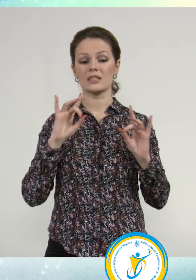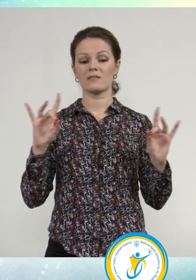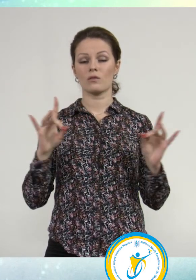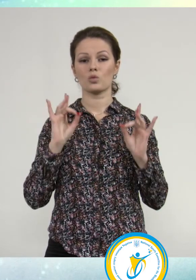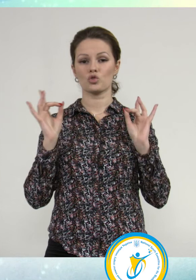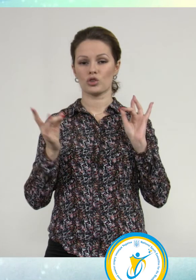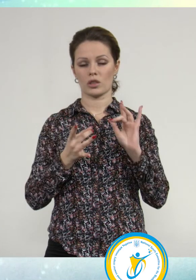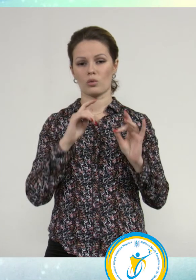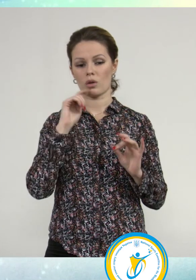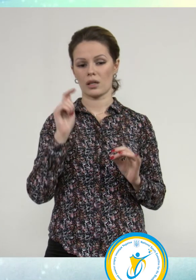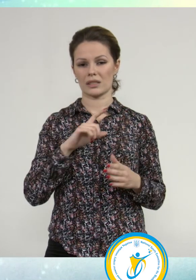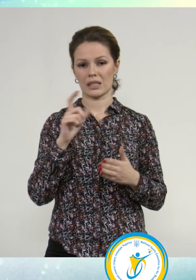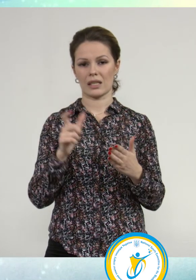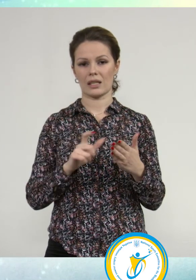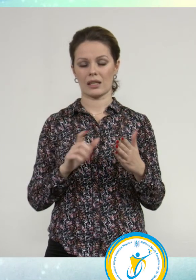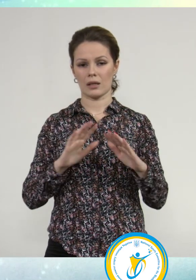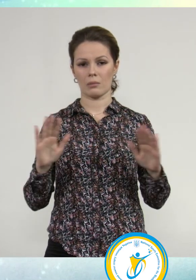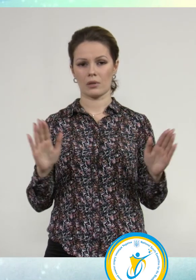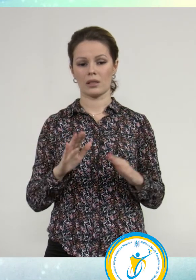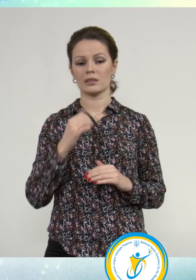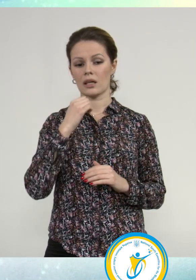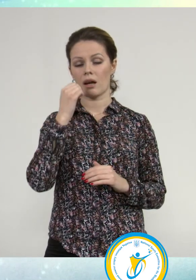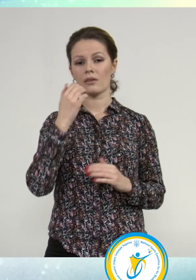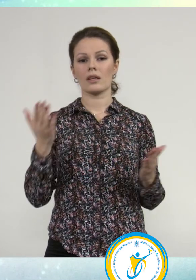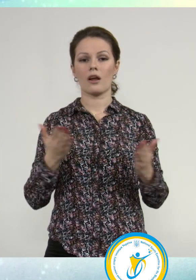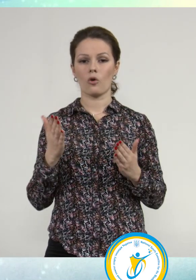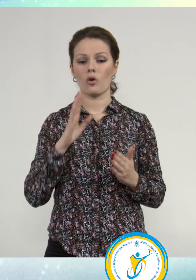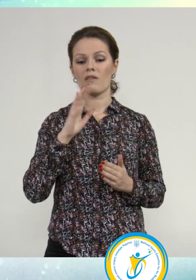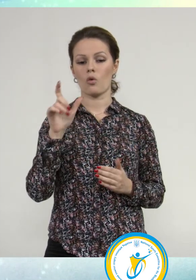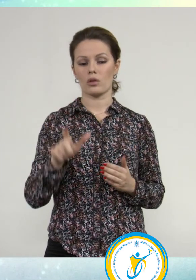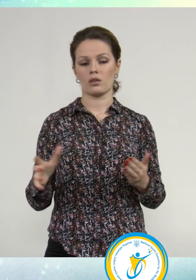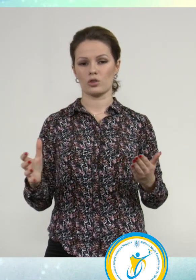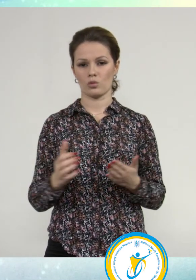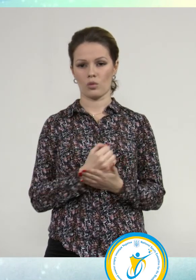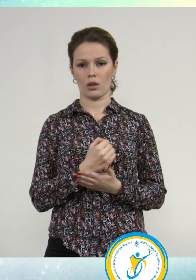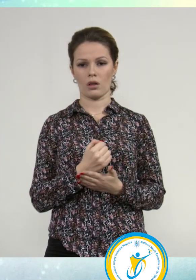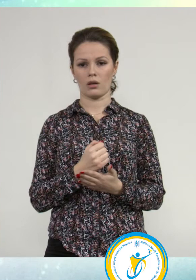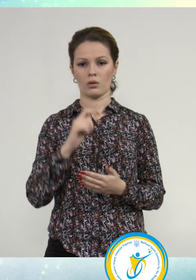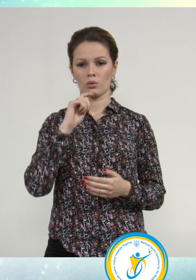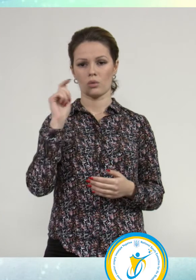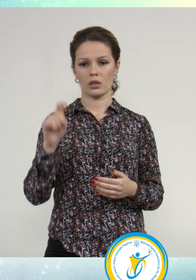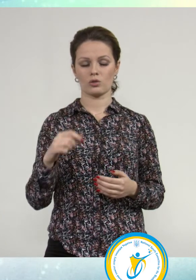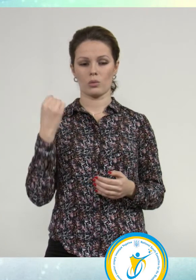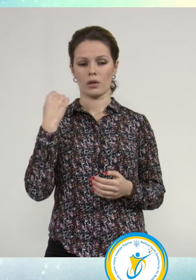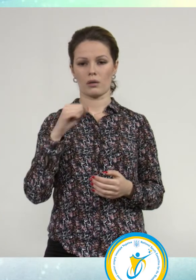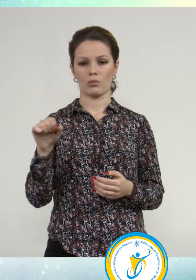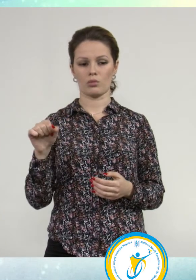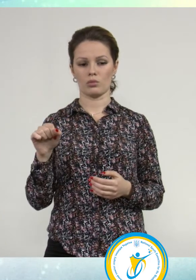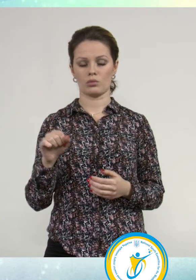гімн держави, заради якої вона здобула українську перемогу.